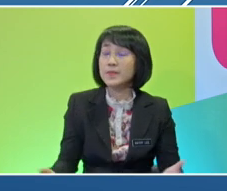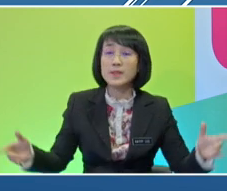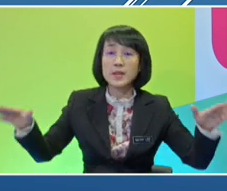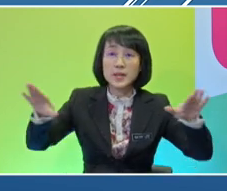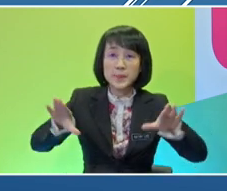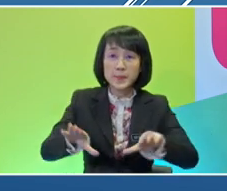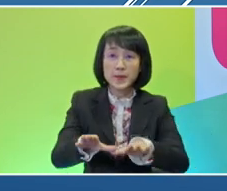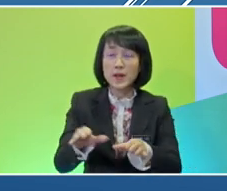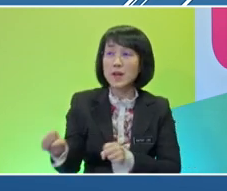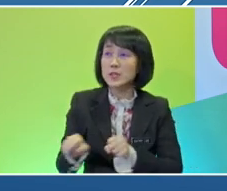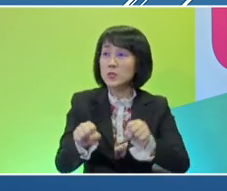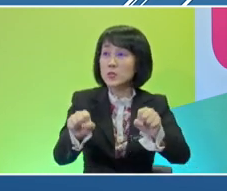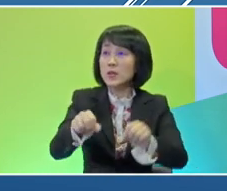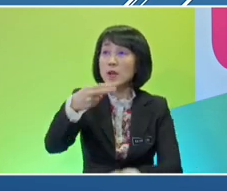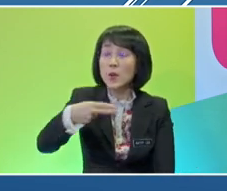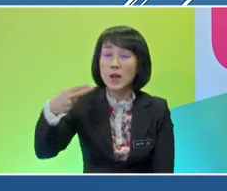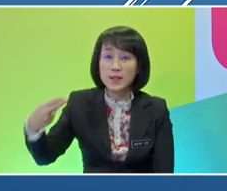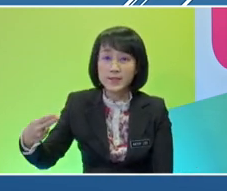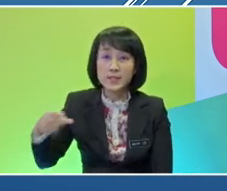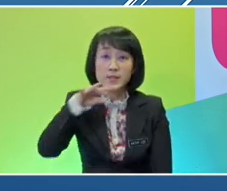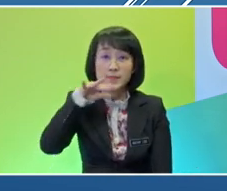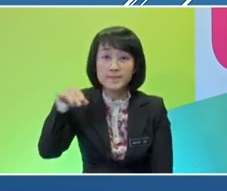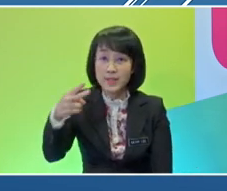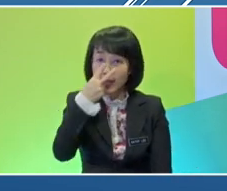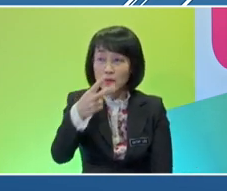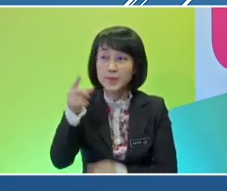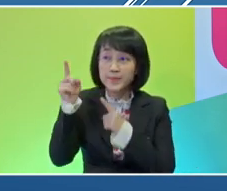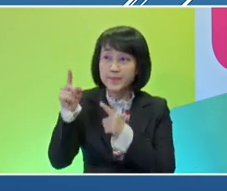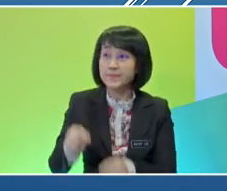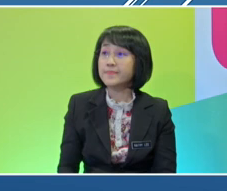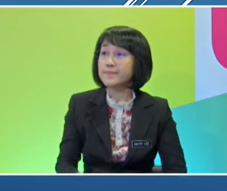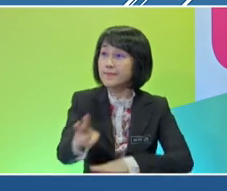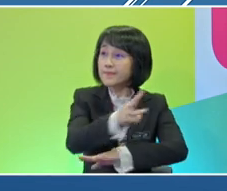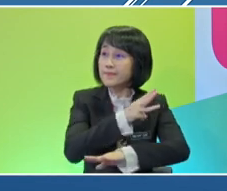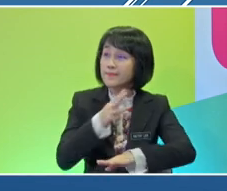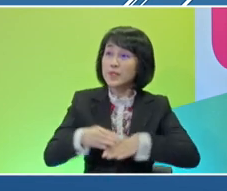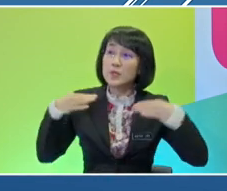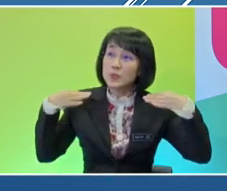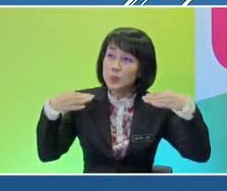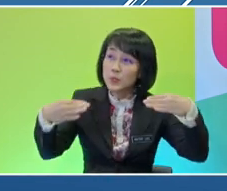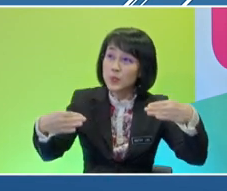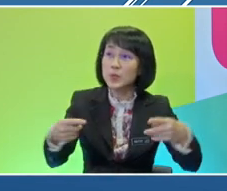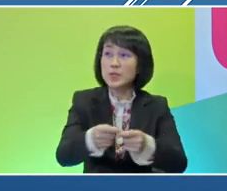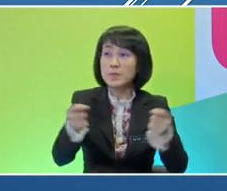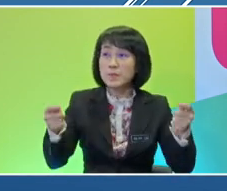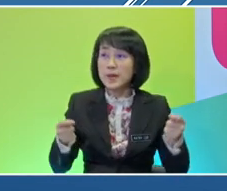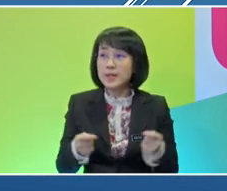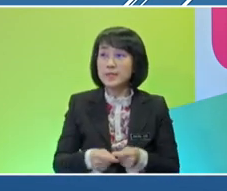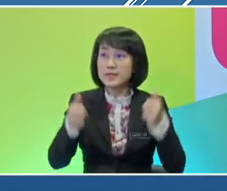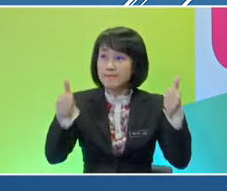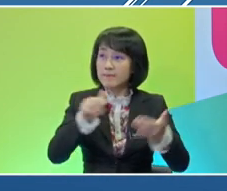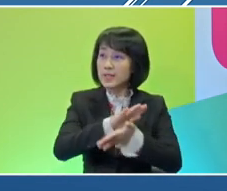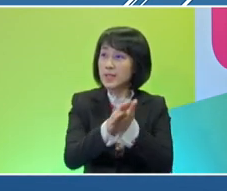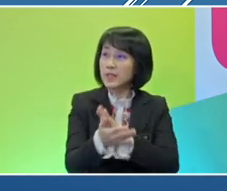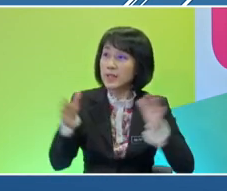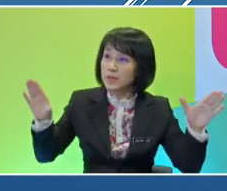masih ada kawasan subur dan kedudukannya strategi menjadi ikan lembah Sungai huhuhu sesuai untuk dijadikan pusat kerajaan zaman dinasti jin dan